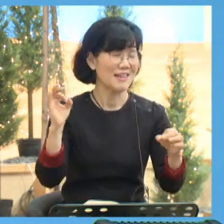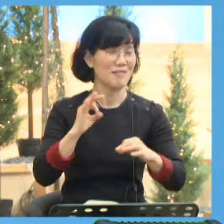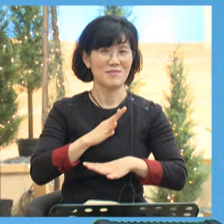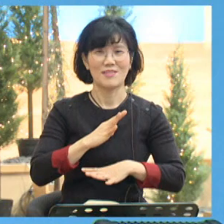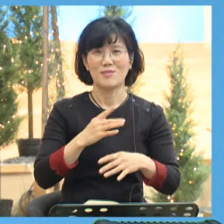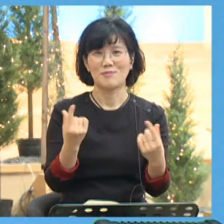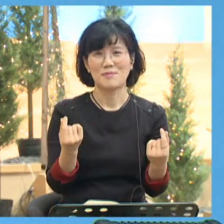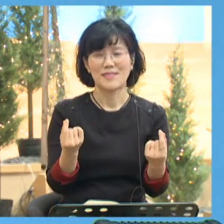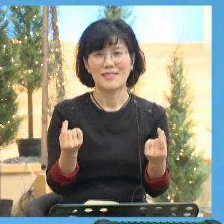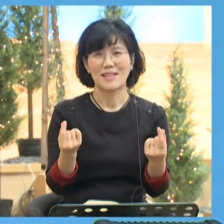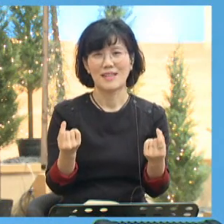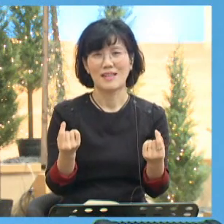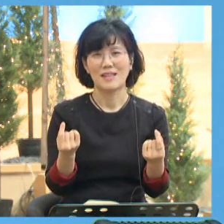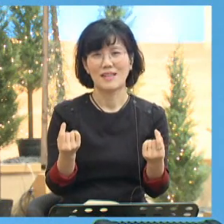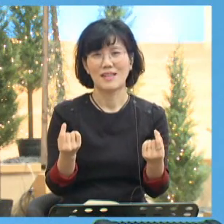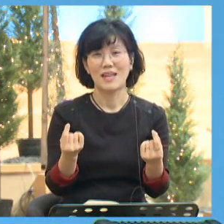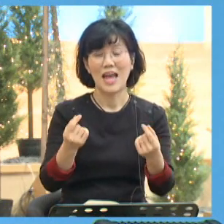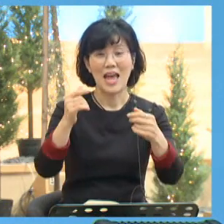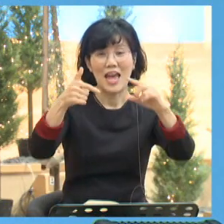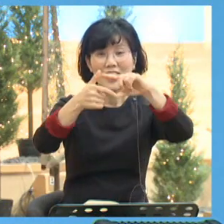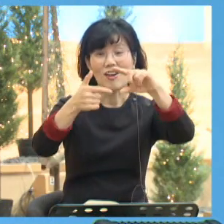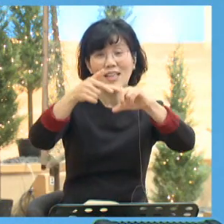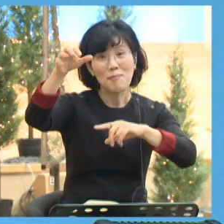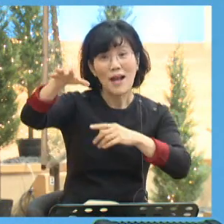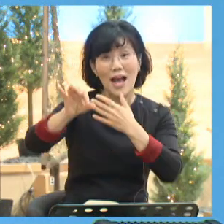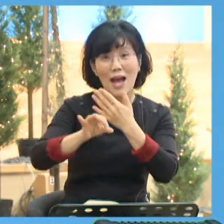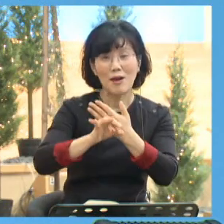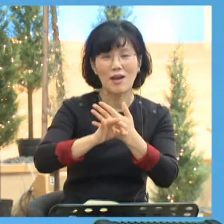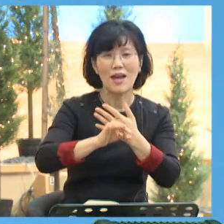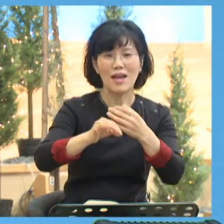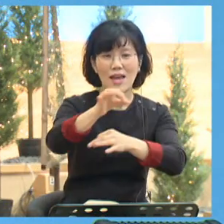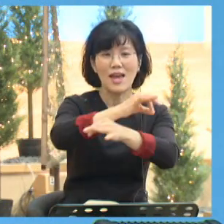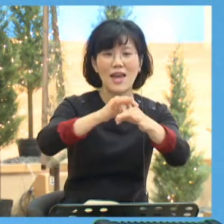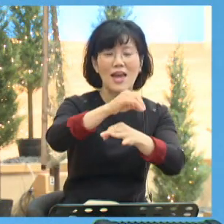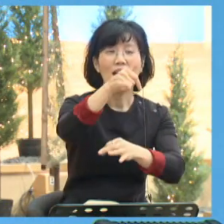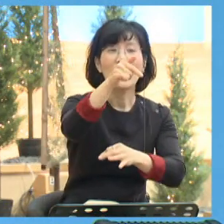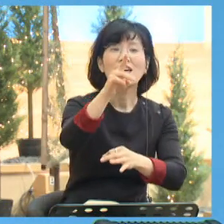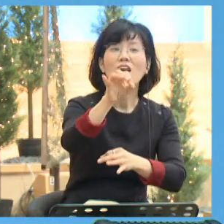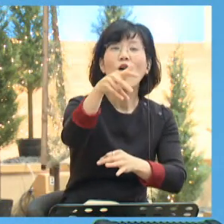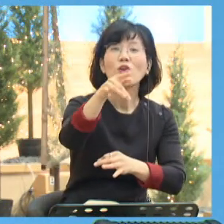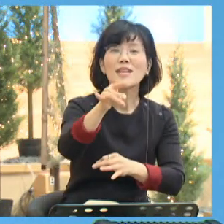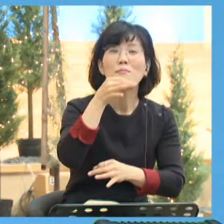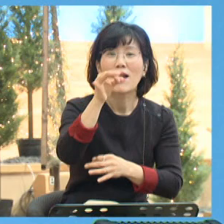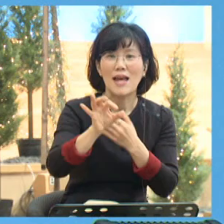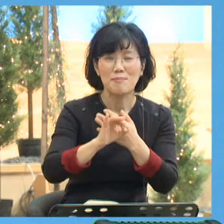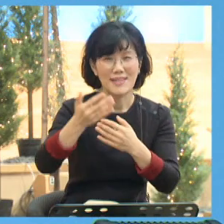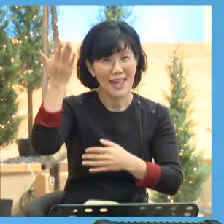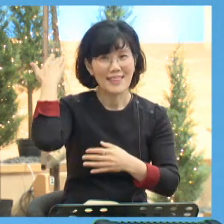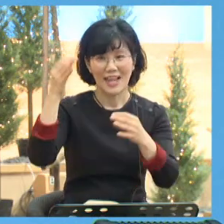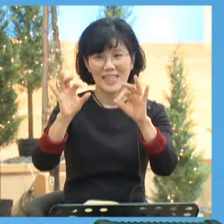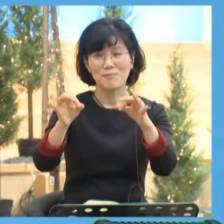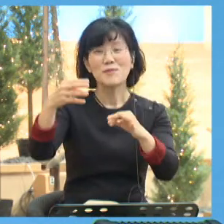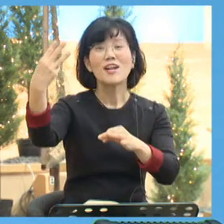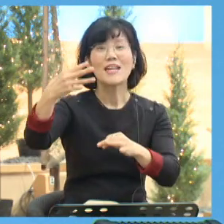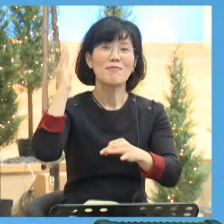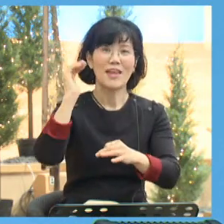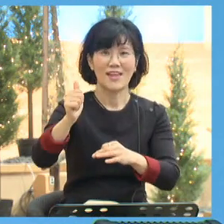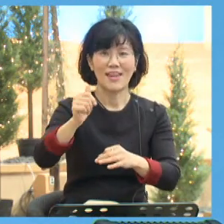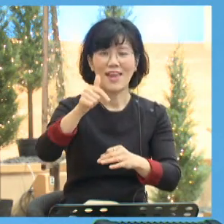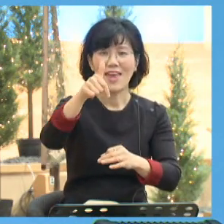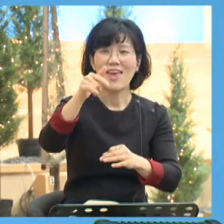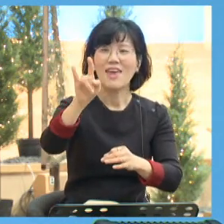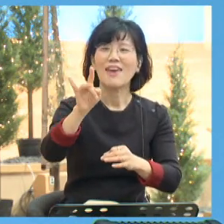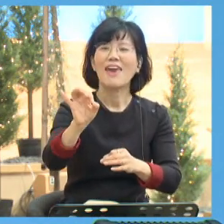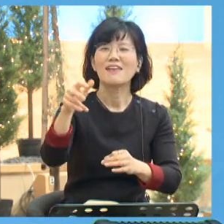이름이죠 제적 영남 쪽에 가면 경제 라고 얘기해 보라 그러면 옛날 김영삼 대통령이 그랬잖아요 굉장히